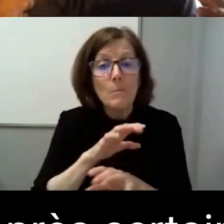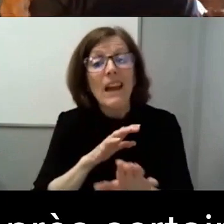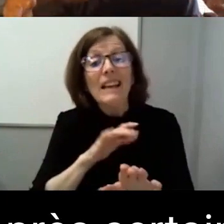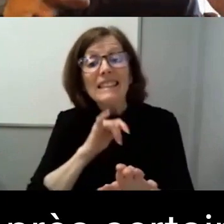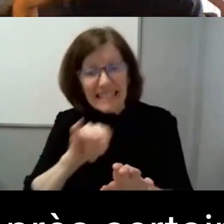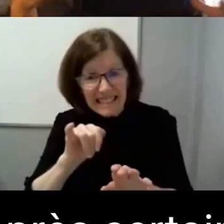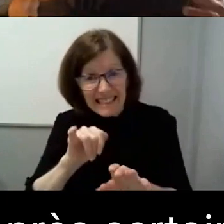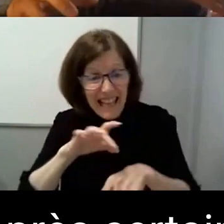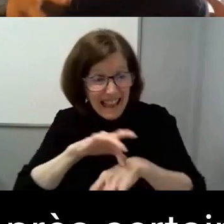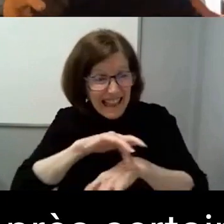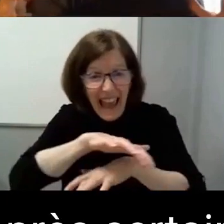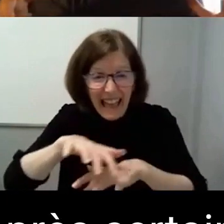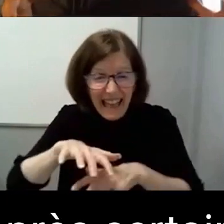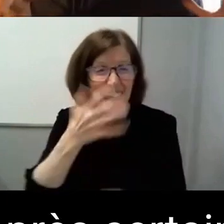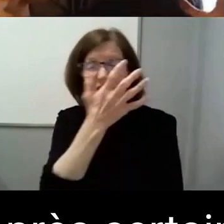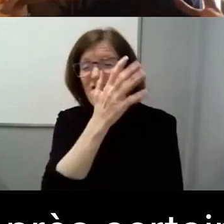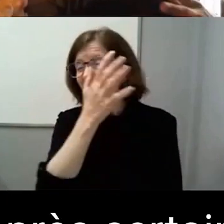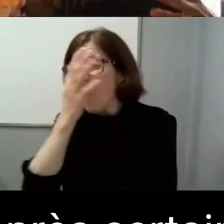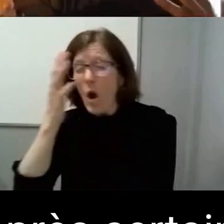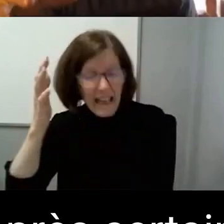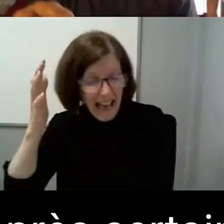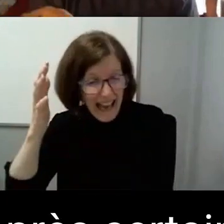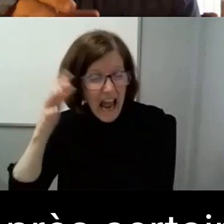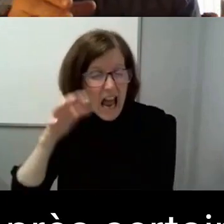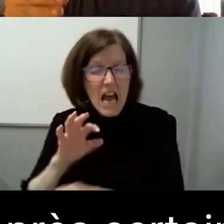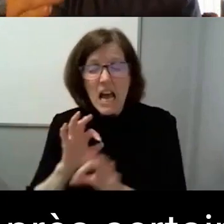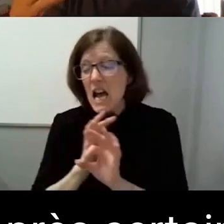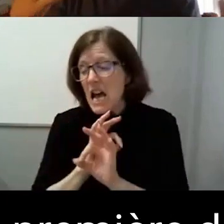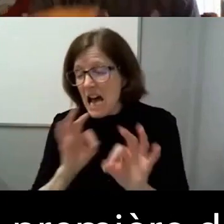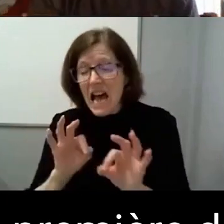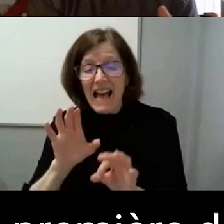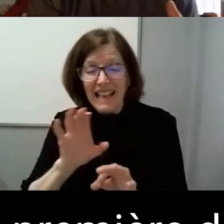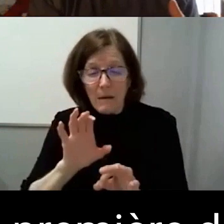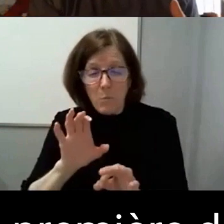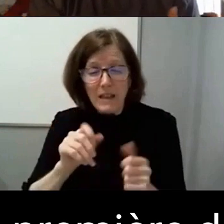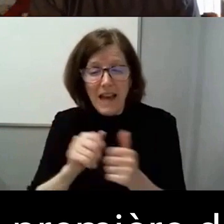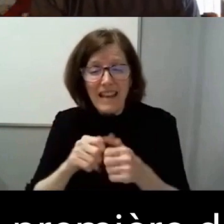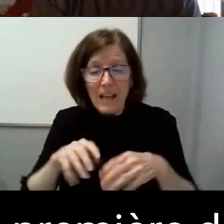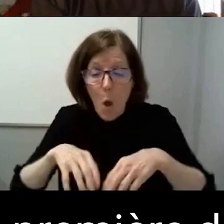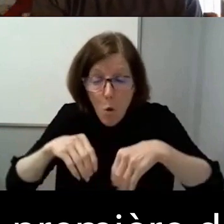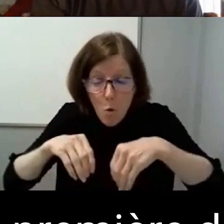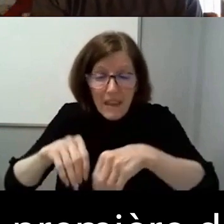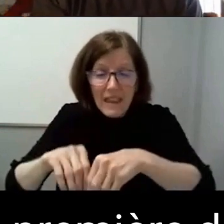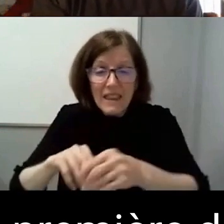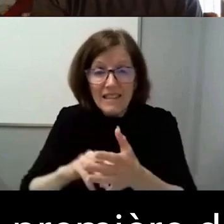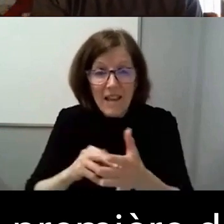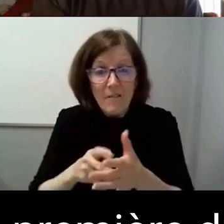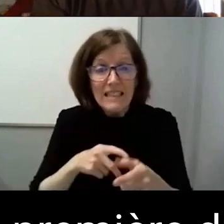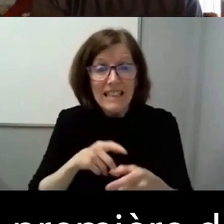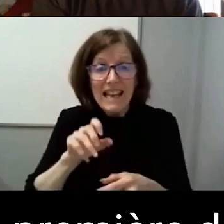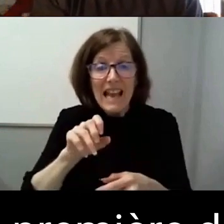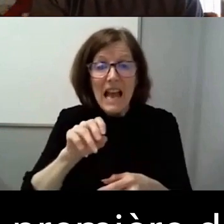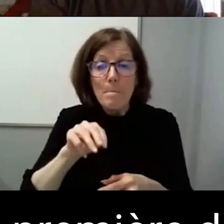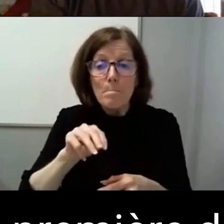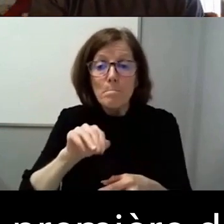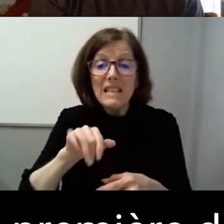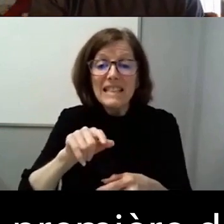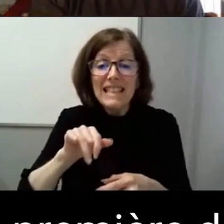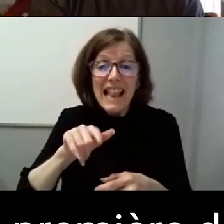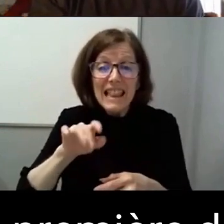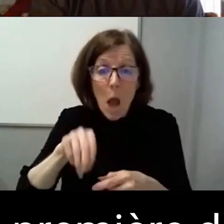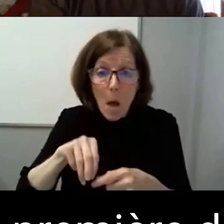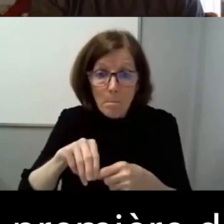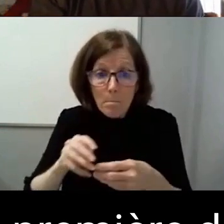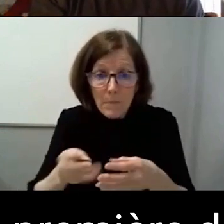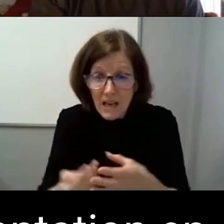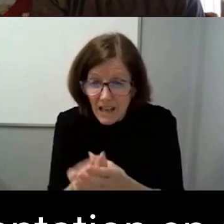super carbonée avec un sol très humide, c'est à peu près certain que le mycélium va périr ou s'effondrer. Donc,